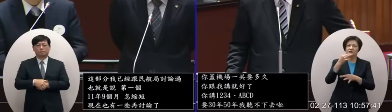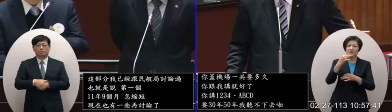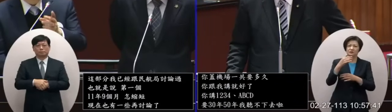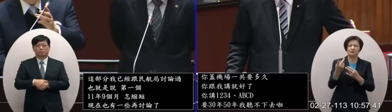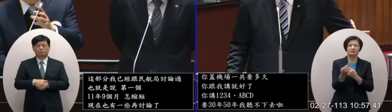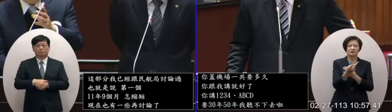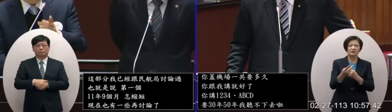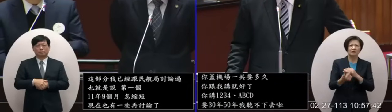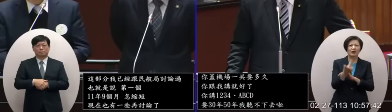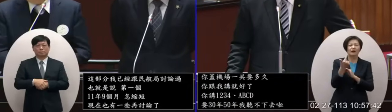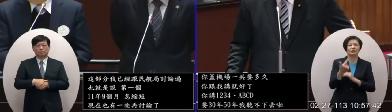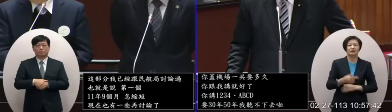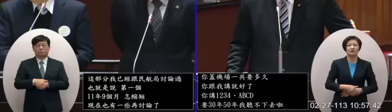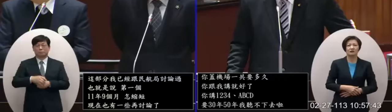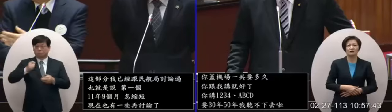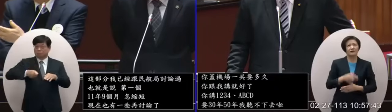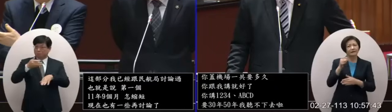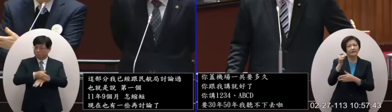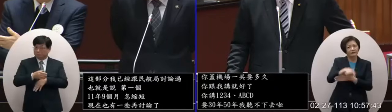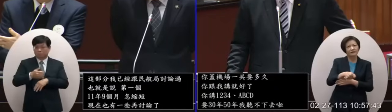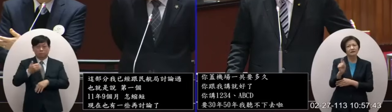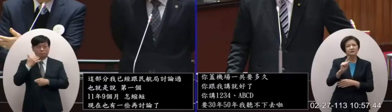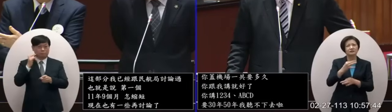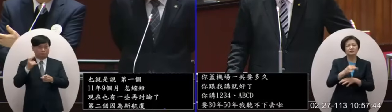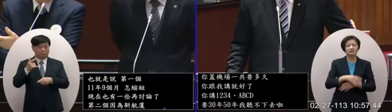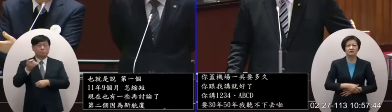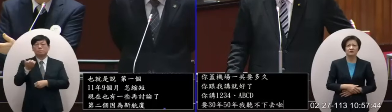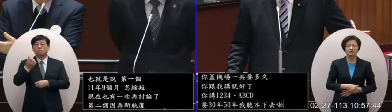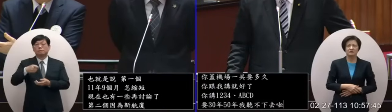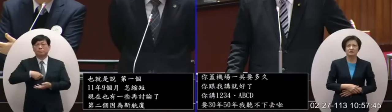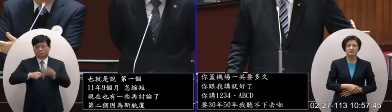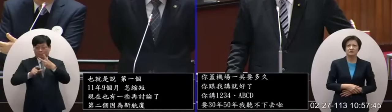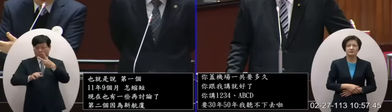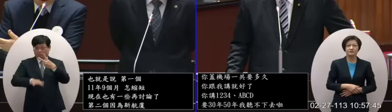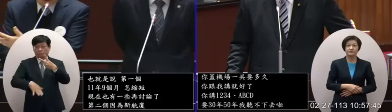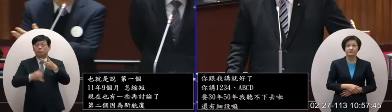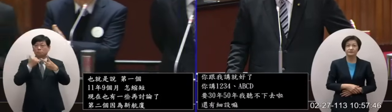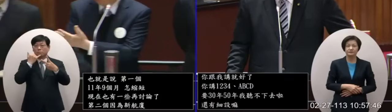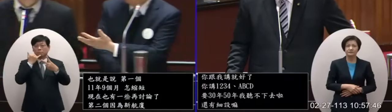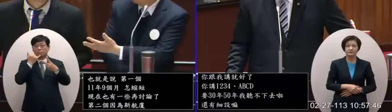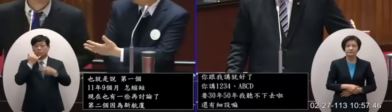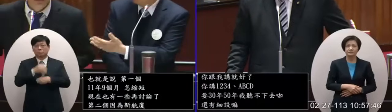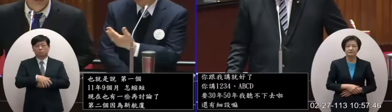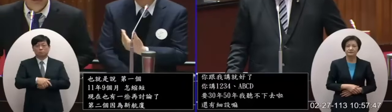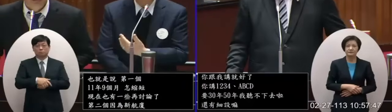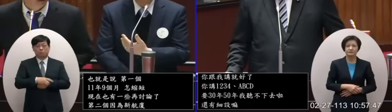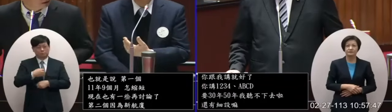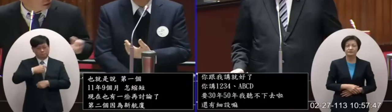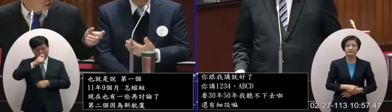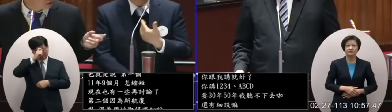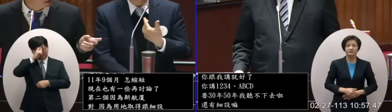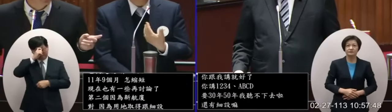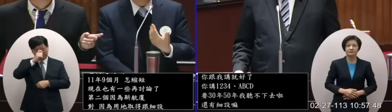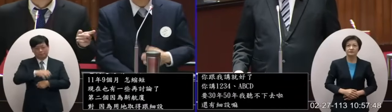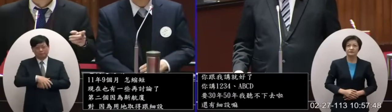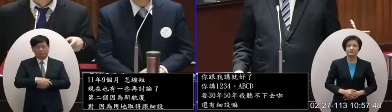定？ 核定的话就是他们刚才讲2月底就 对，我们希望那个